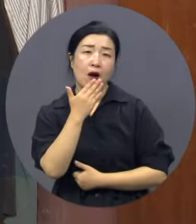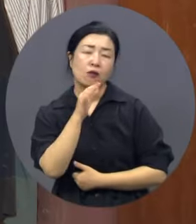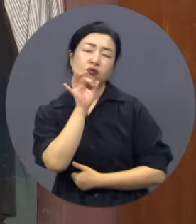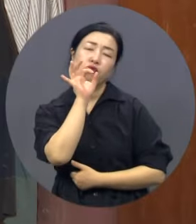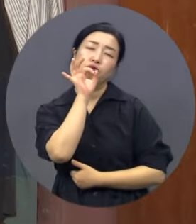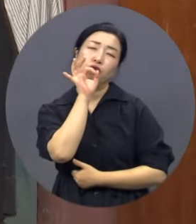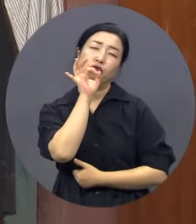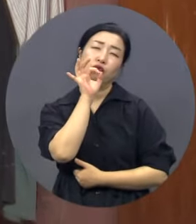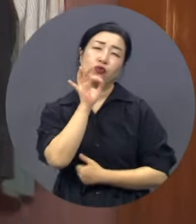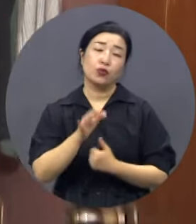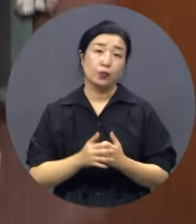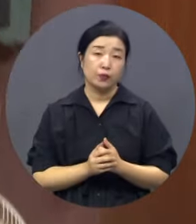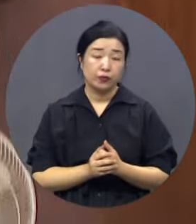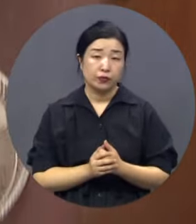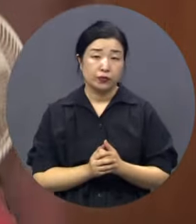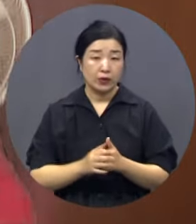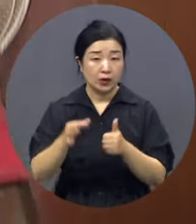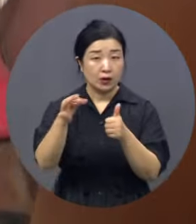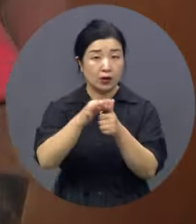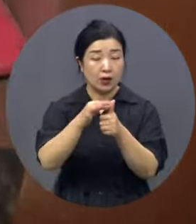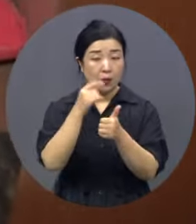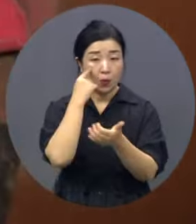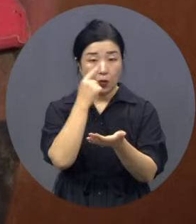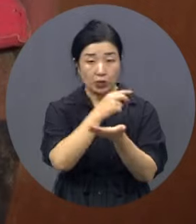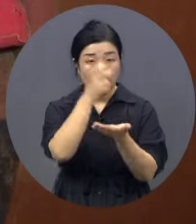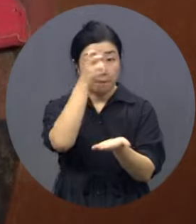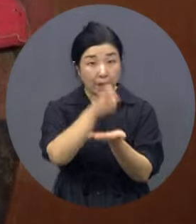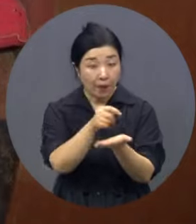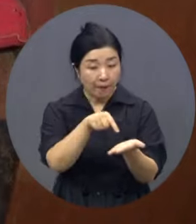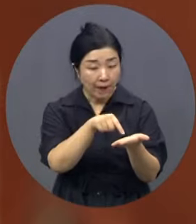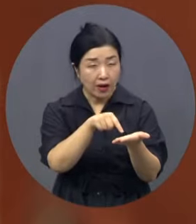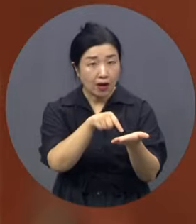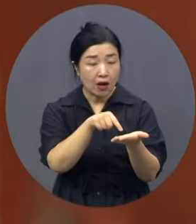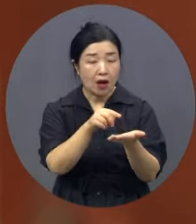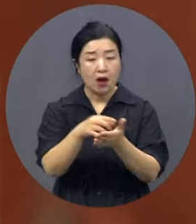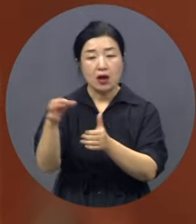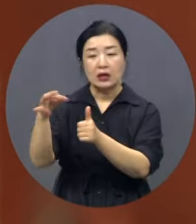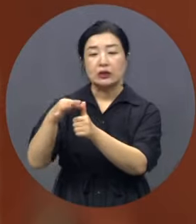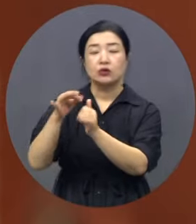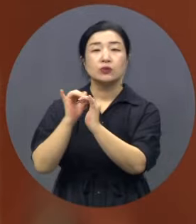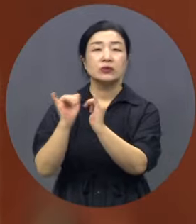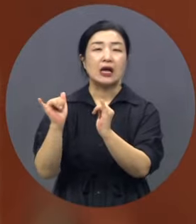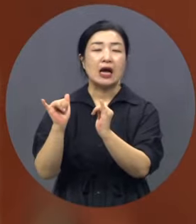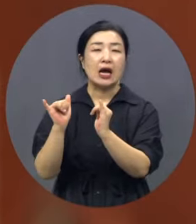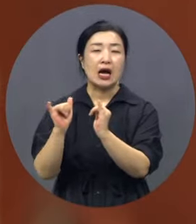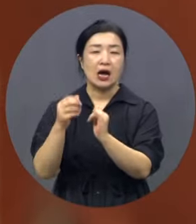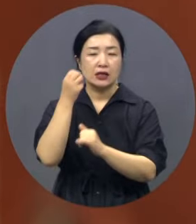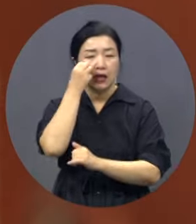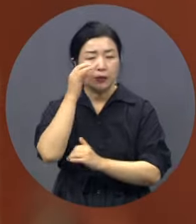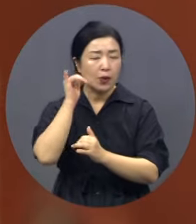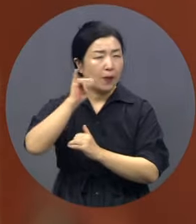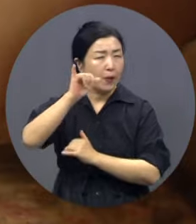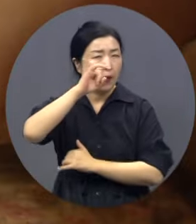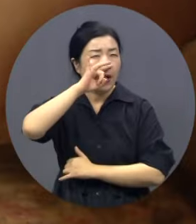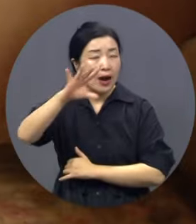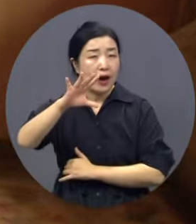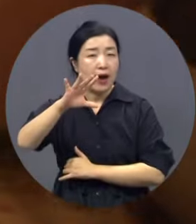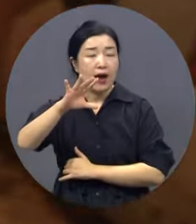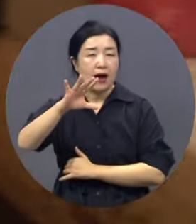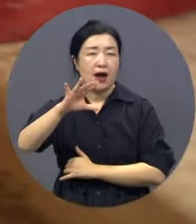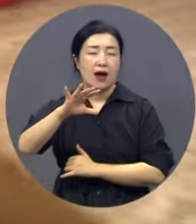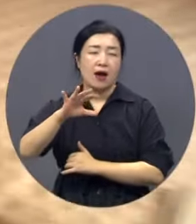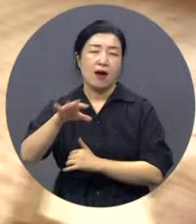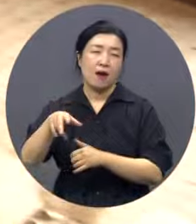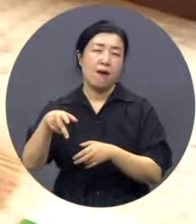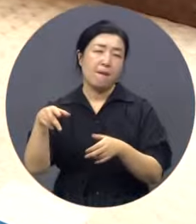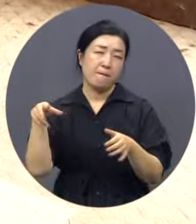같더라고요 국민 기초 생활보장 사업안내 지침에 따라 기초생활 수급자는 3개월 이상 연락이 안 되면 급여 지급이